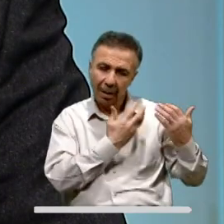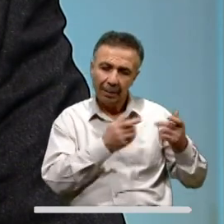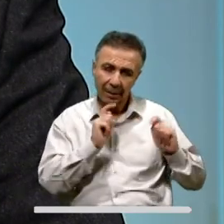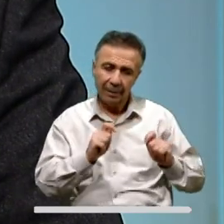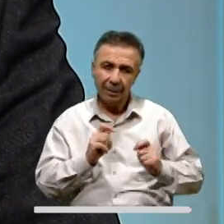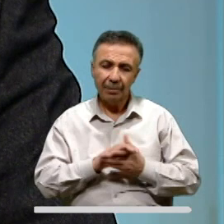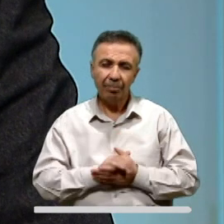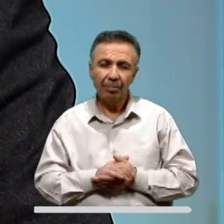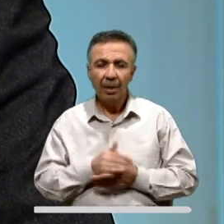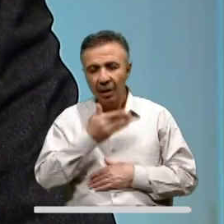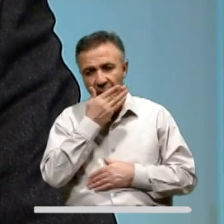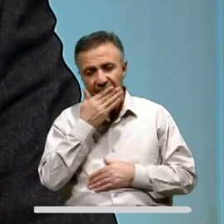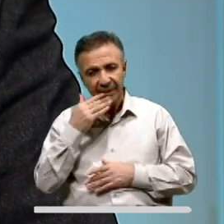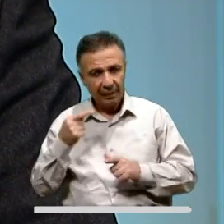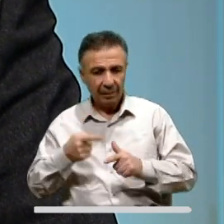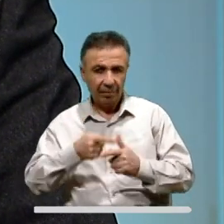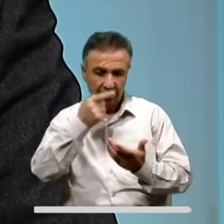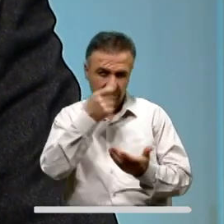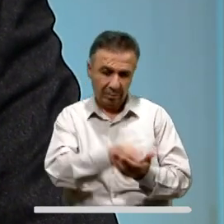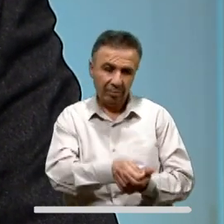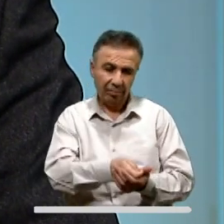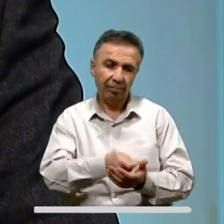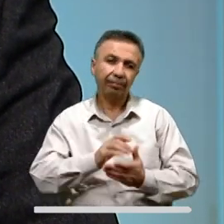haliniz sadakayı fıtır. Yani fitre